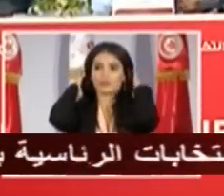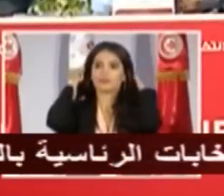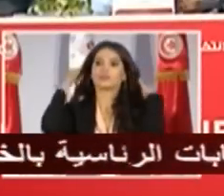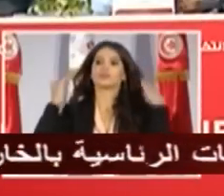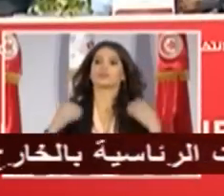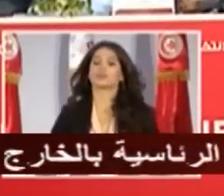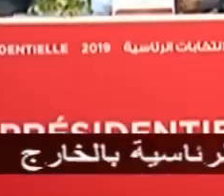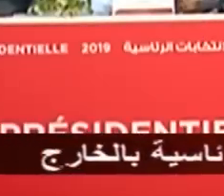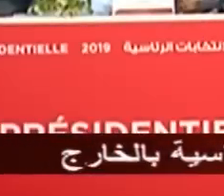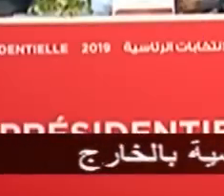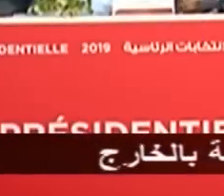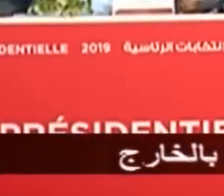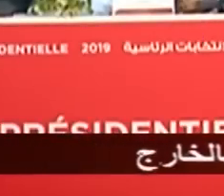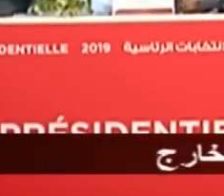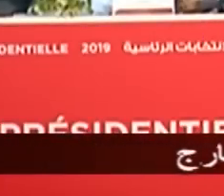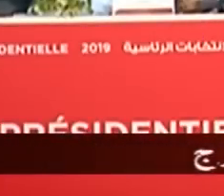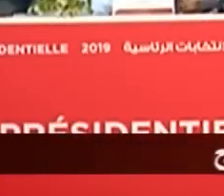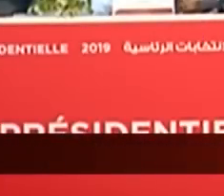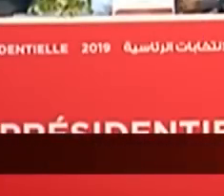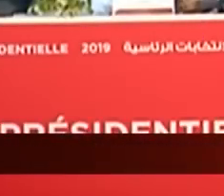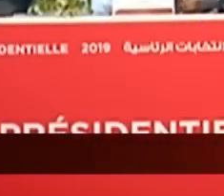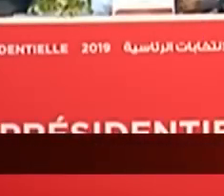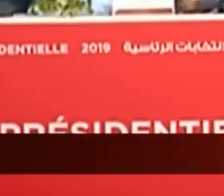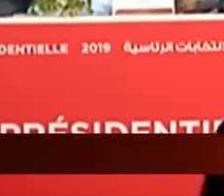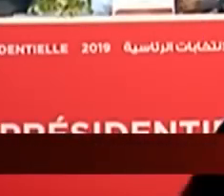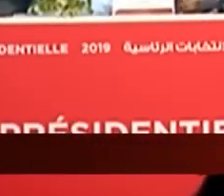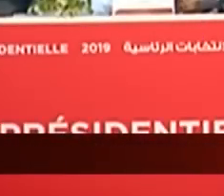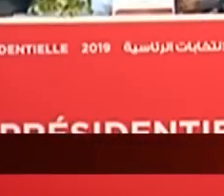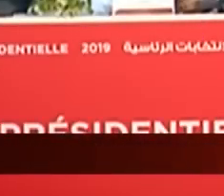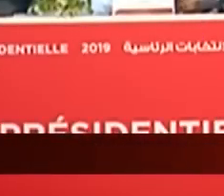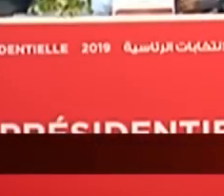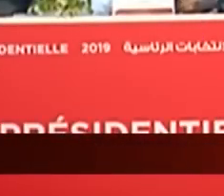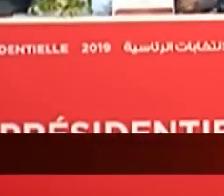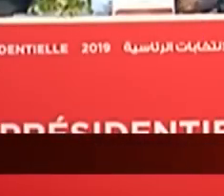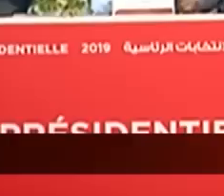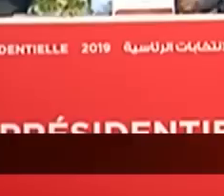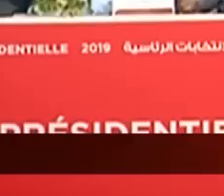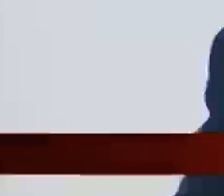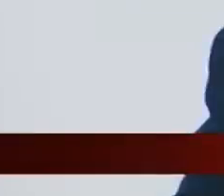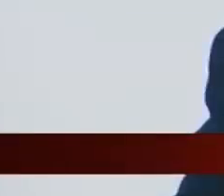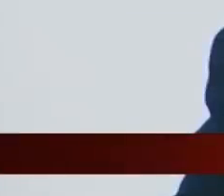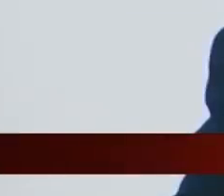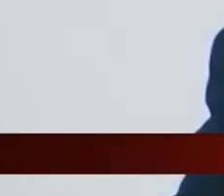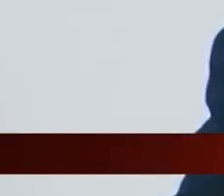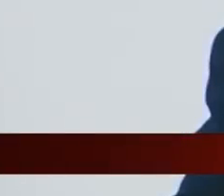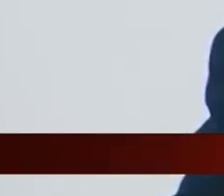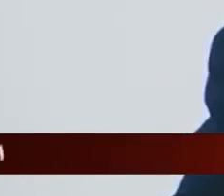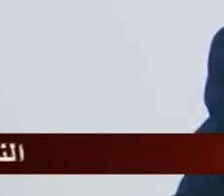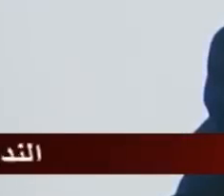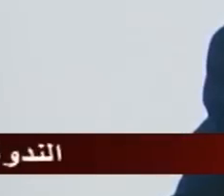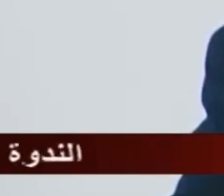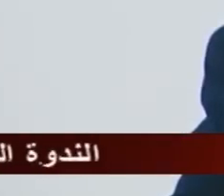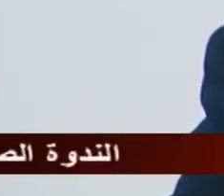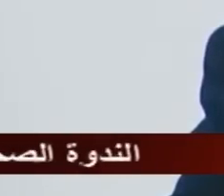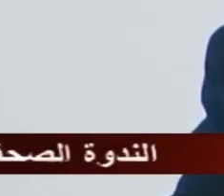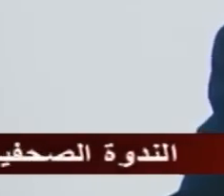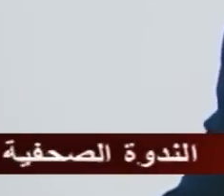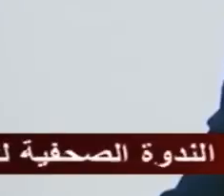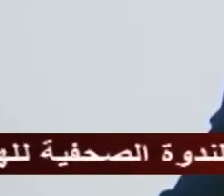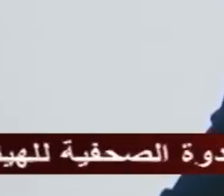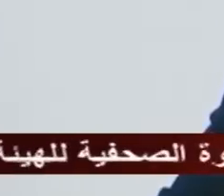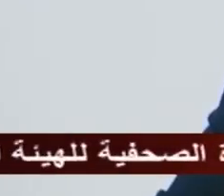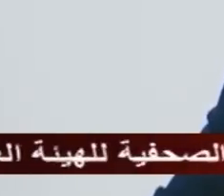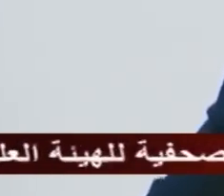في توضيح ندوه صحفيه بالسكون ثمانيه سبعه لا شيئا ثمانيه انت عليه الصحفيه